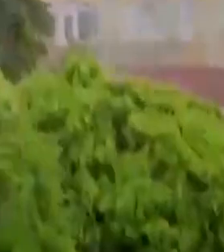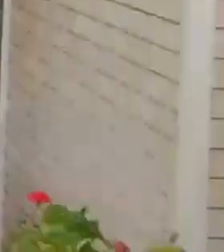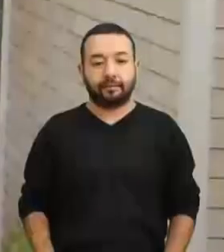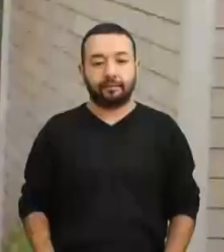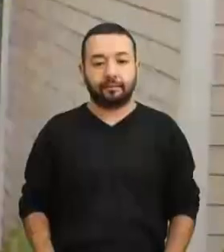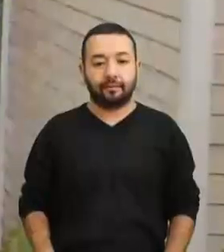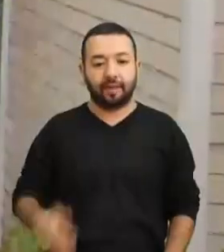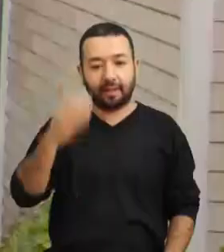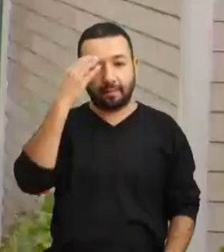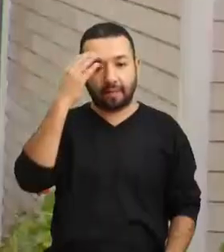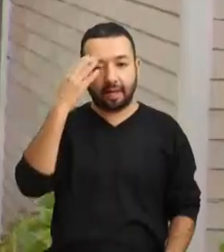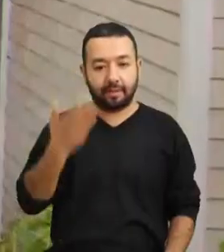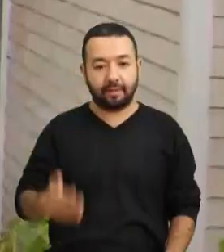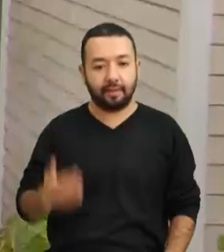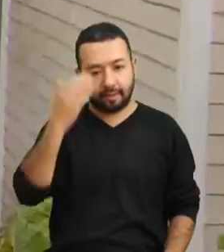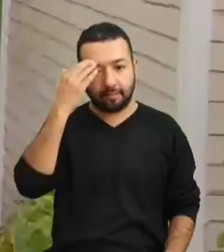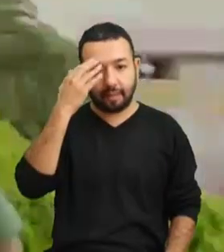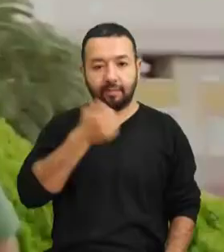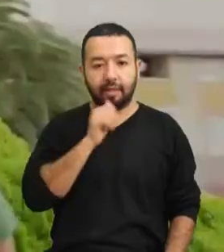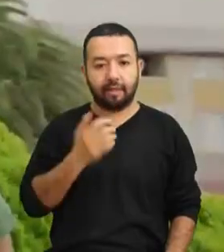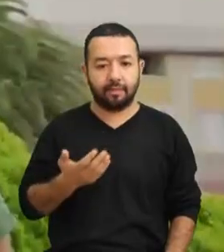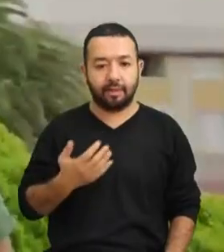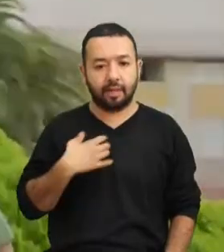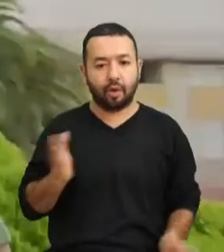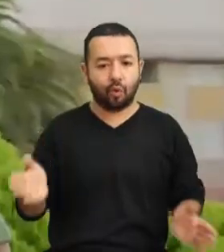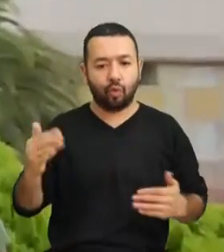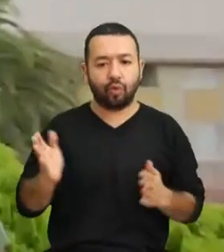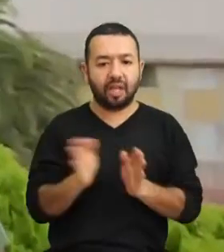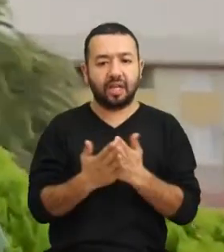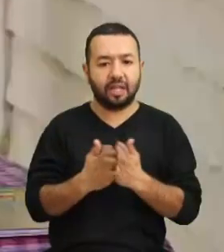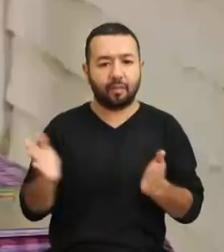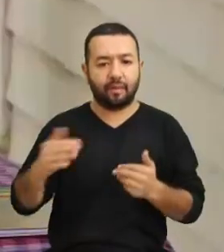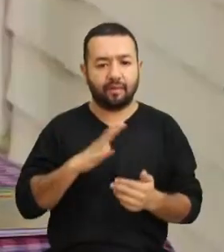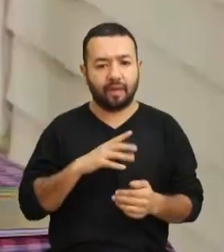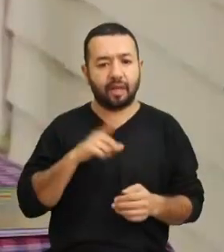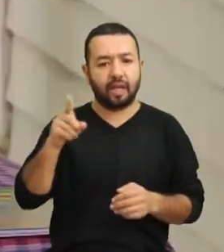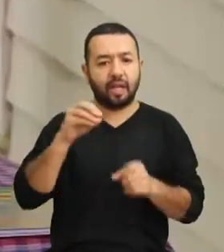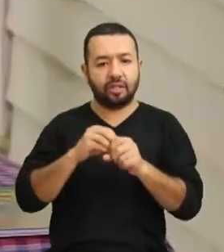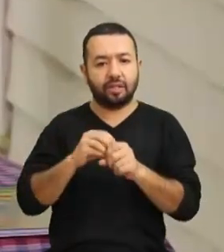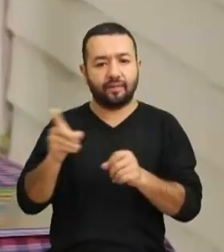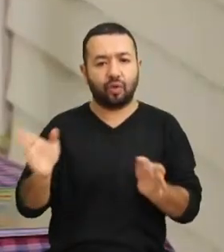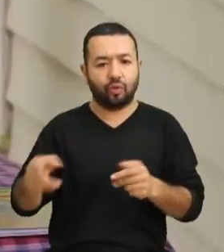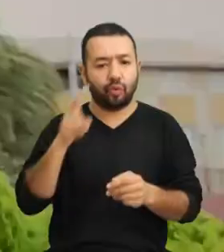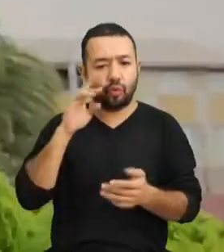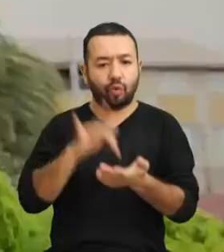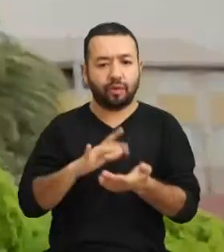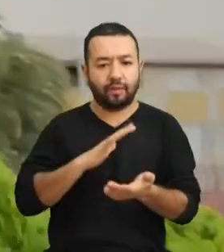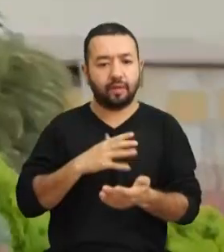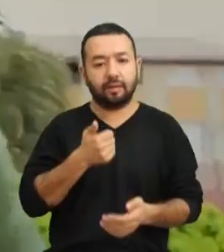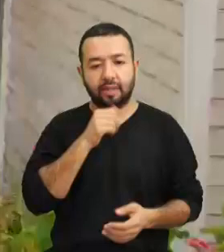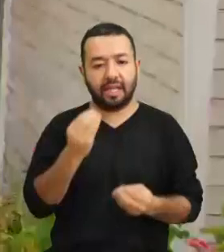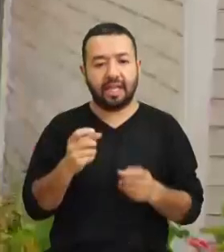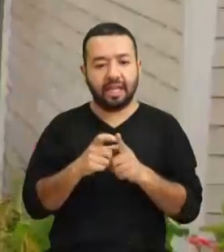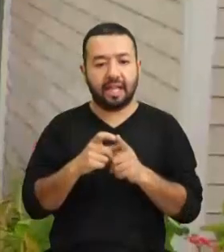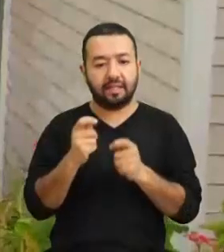şişme yeleğiyle müşteri Milat'a geldi. Merhaba abi. Alınması gereken kitap dolu bir koli varmış. İçeri gir, ortada görürsün abi. Peki oldu, iyi